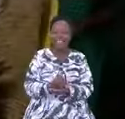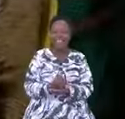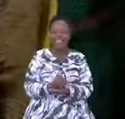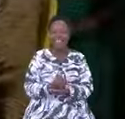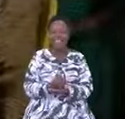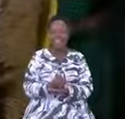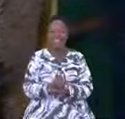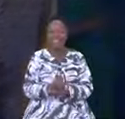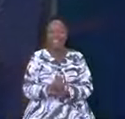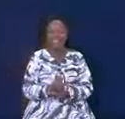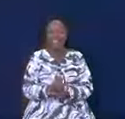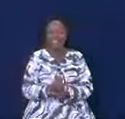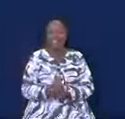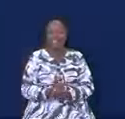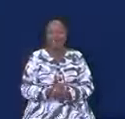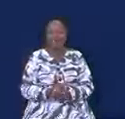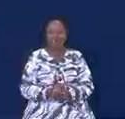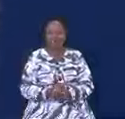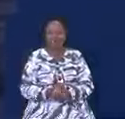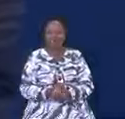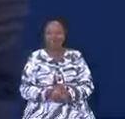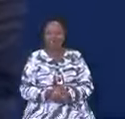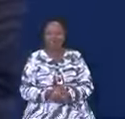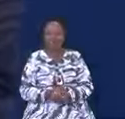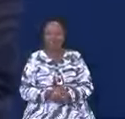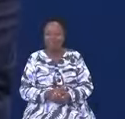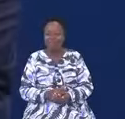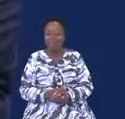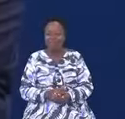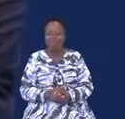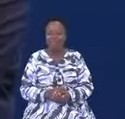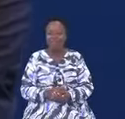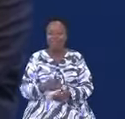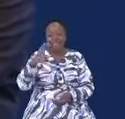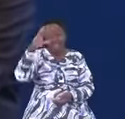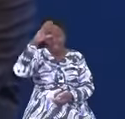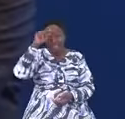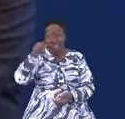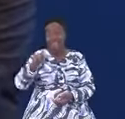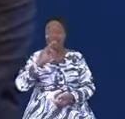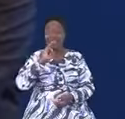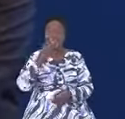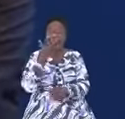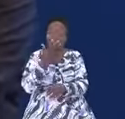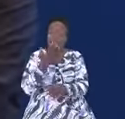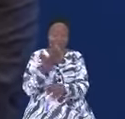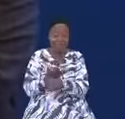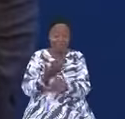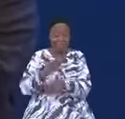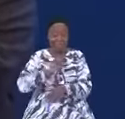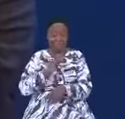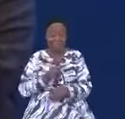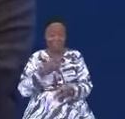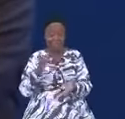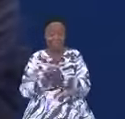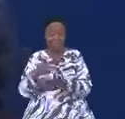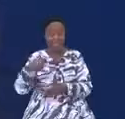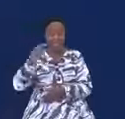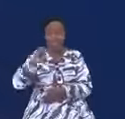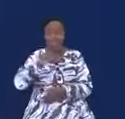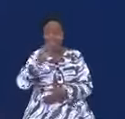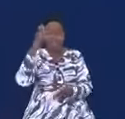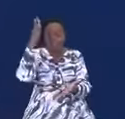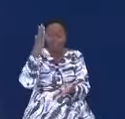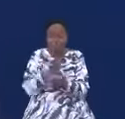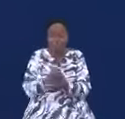et nous appellent que ne devons pas arrêter la croisade pour que toi